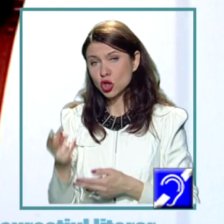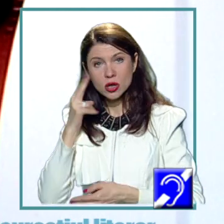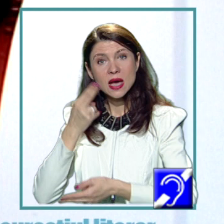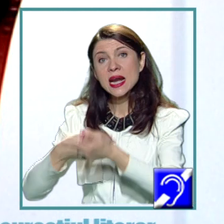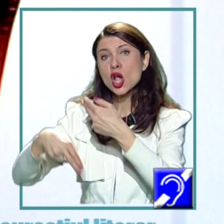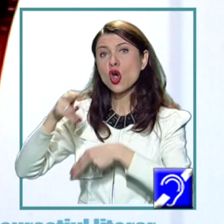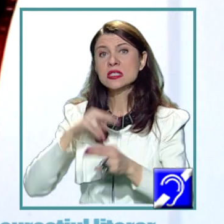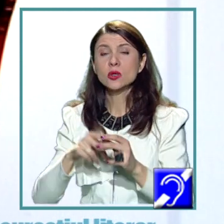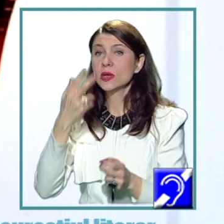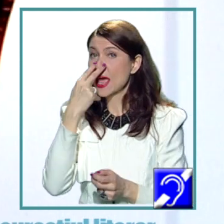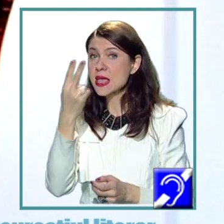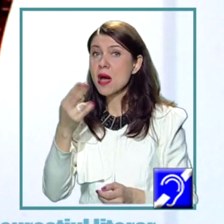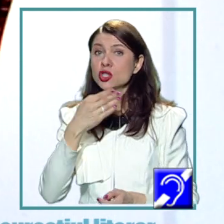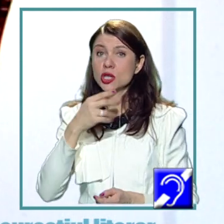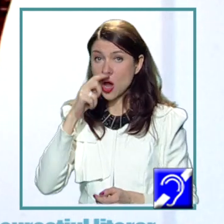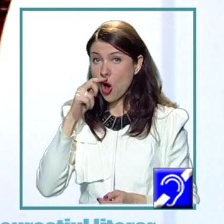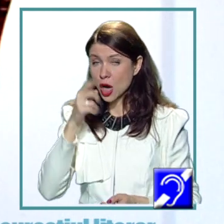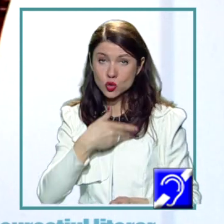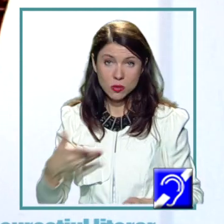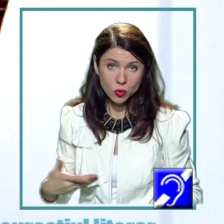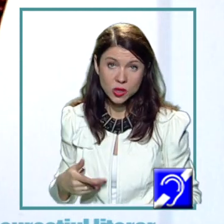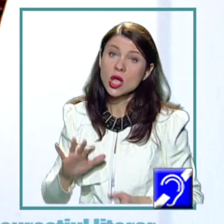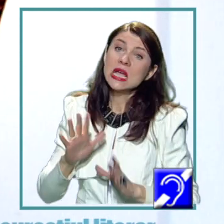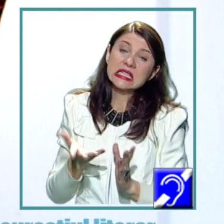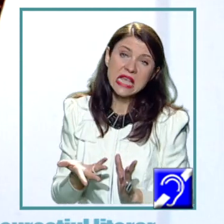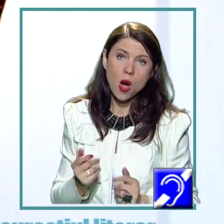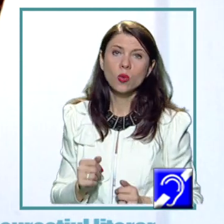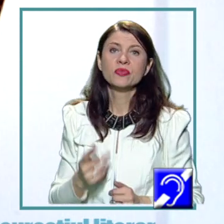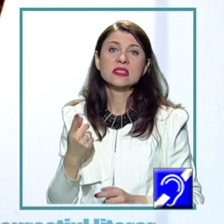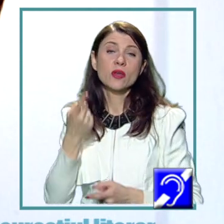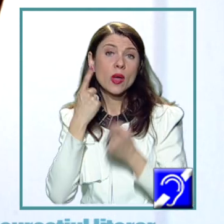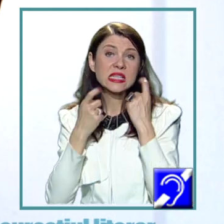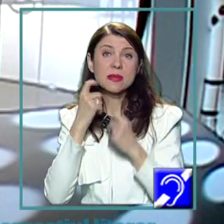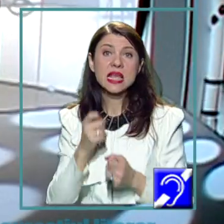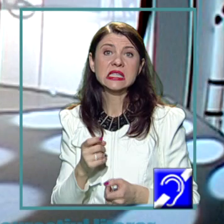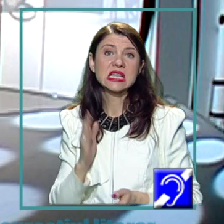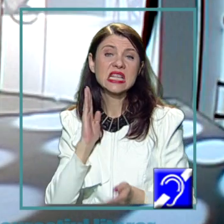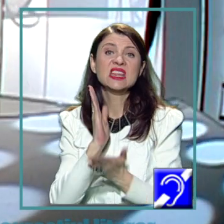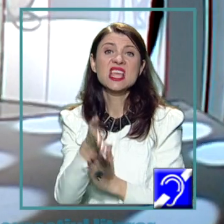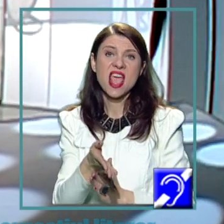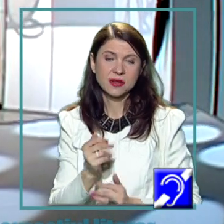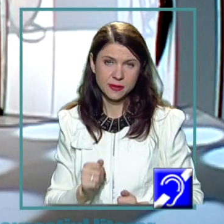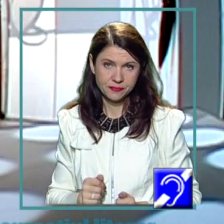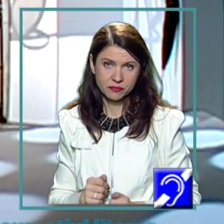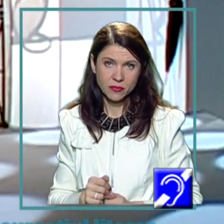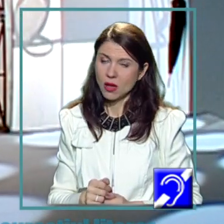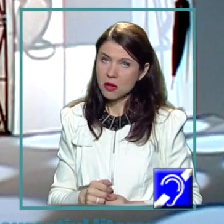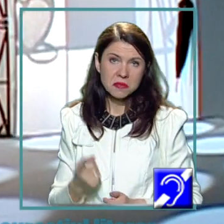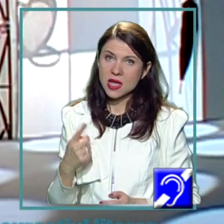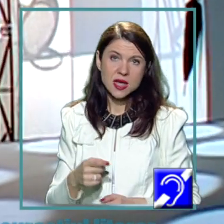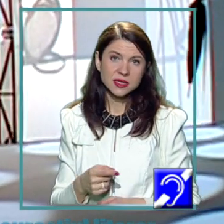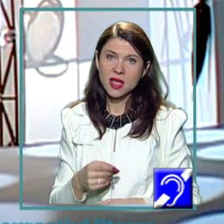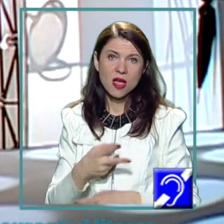aceasta a imaginii orașului, fie să fie rezultatul unei experiențe directe. Mi se pare inepuizabil în continuare